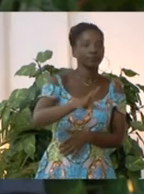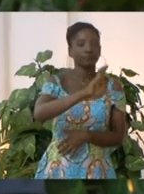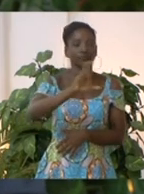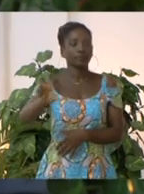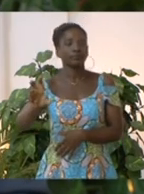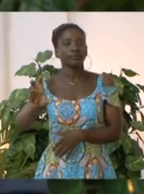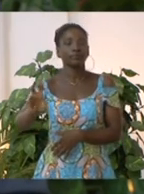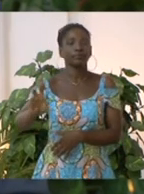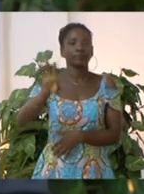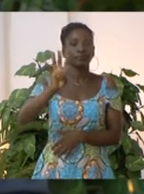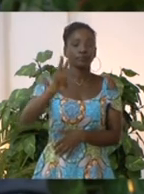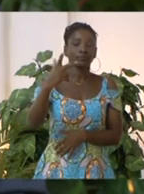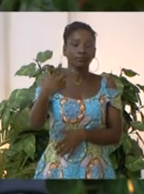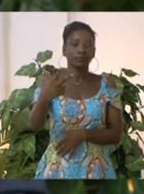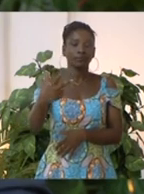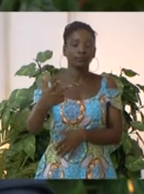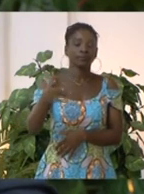3343, soit